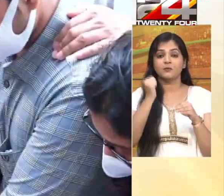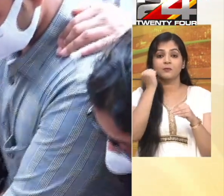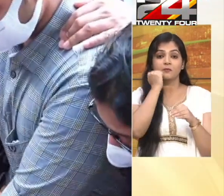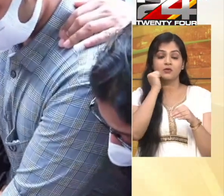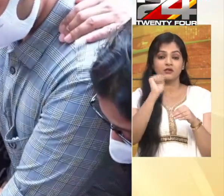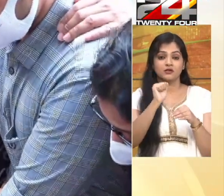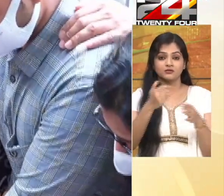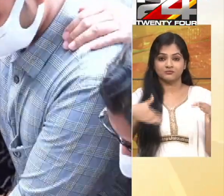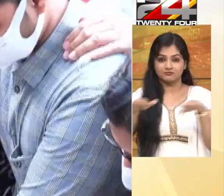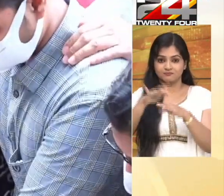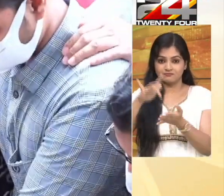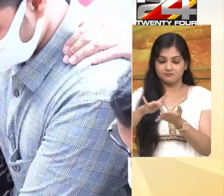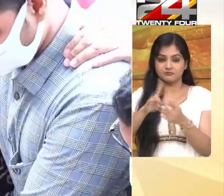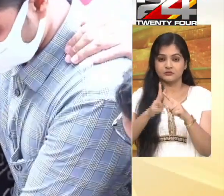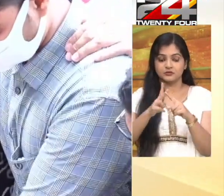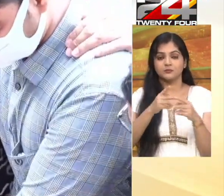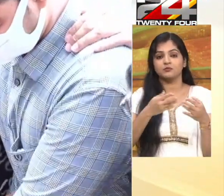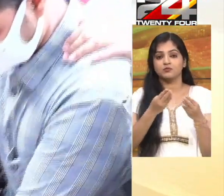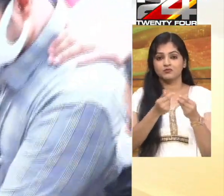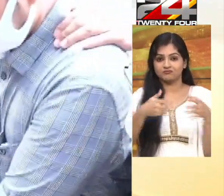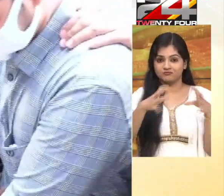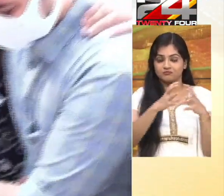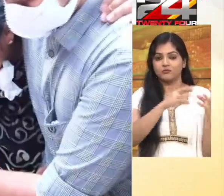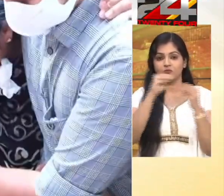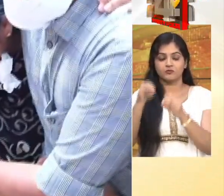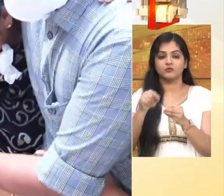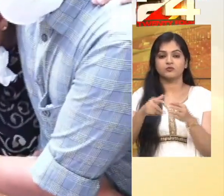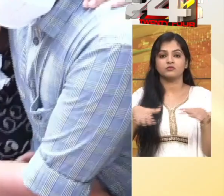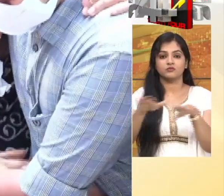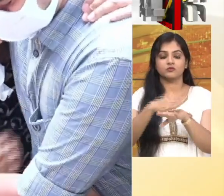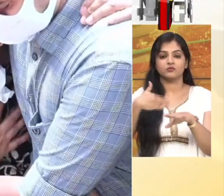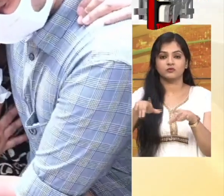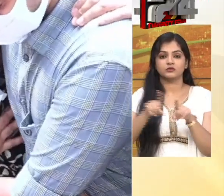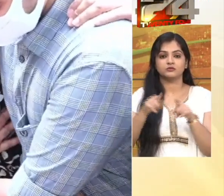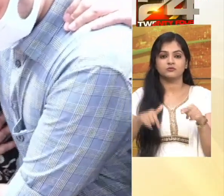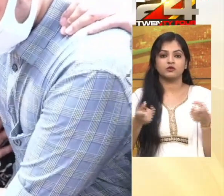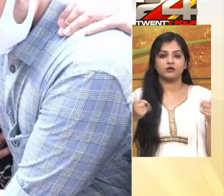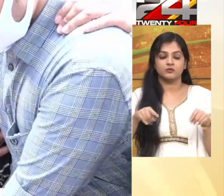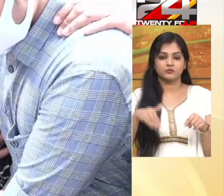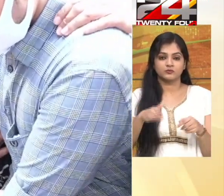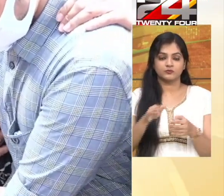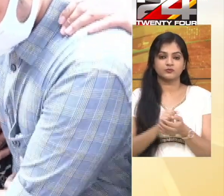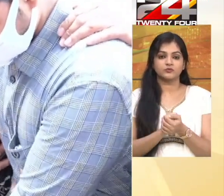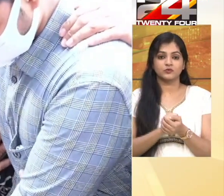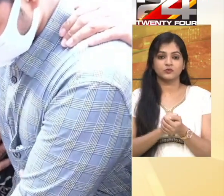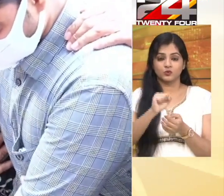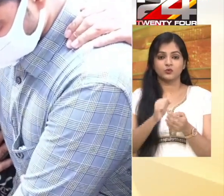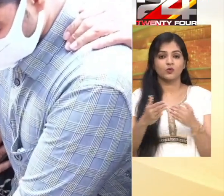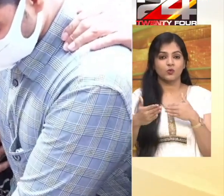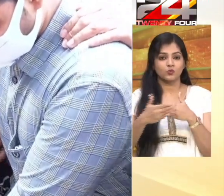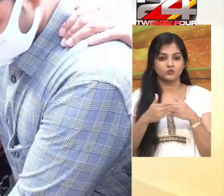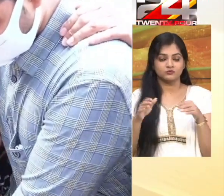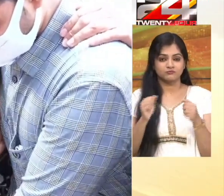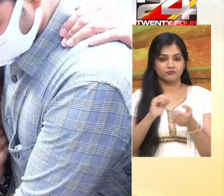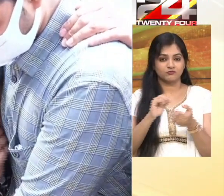അദ്ദേഹത്തിൻ്റെ അമ്മയുടെ കല്ലറയിലാണ് ചിതാഭസ്മം ഇപ്പോൾ നിക്ഷേപിക്കുന്നത്. അദ്ദേഹത്തിൻ്റെ ഏറ്റവും അടുത്ത